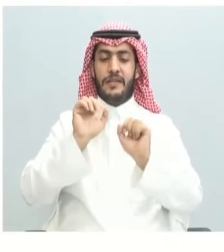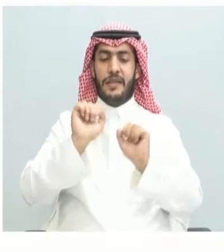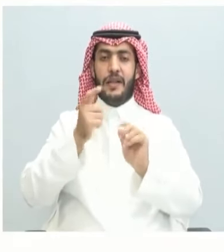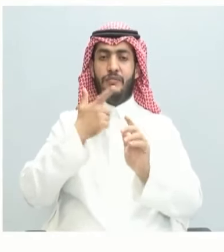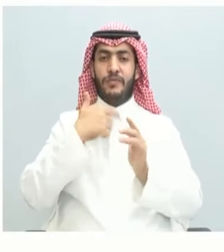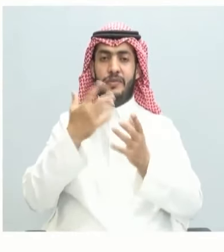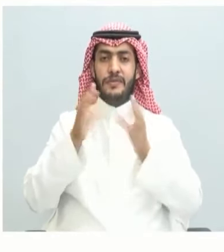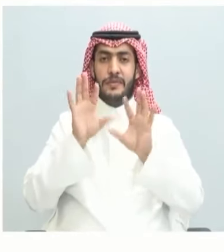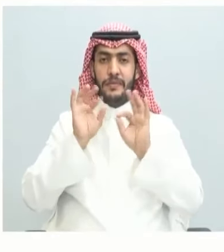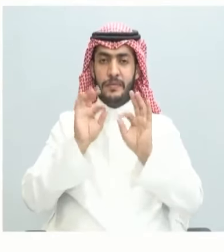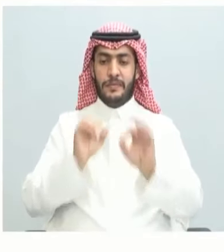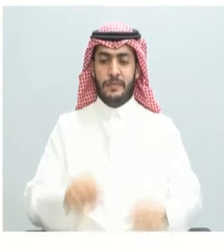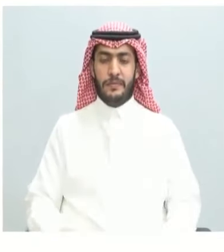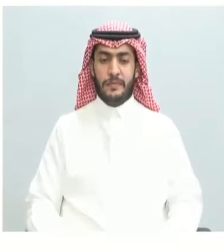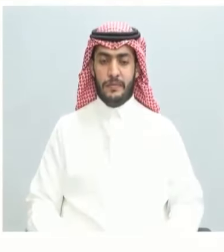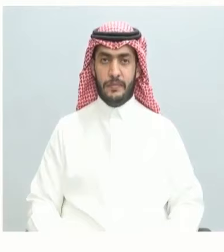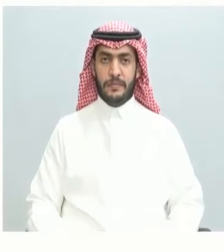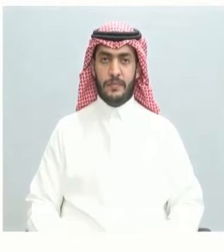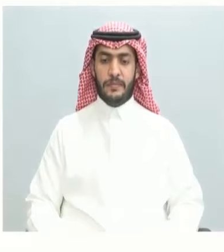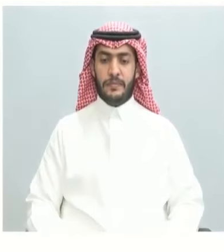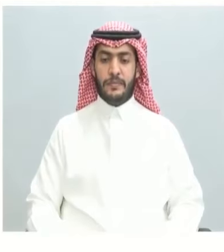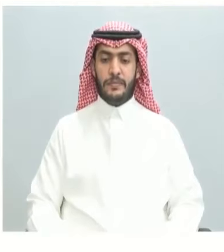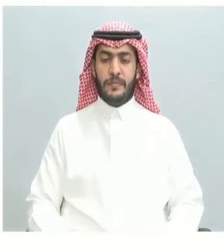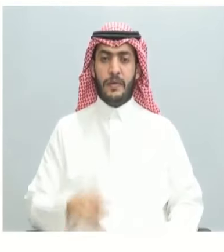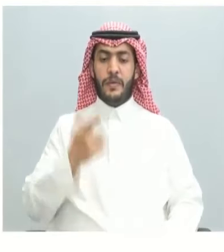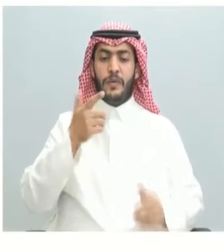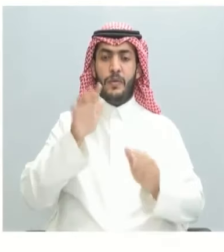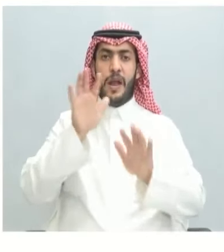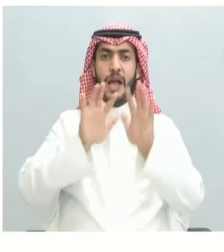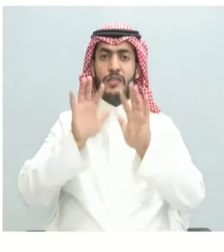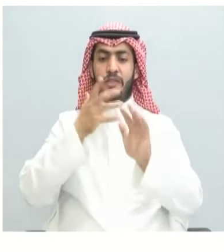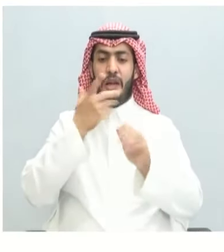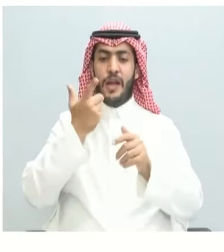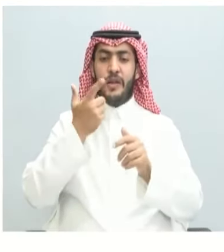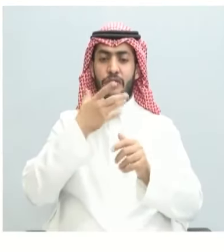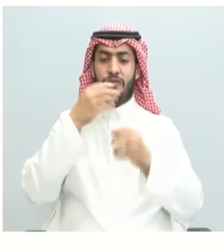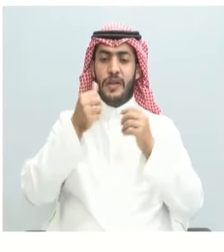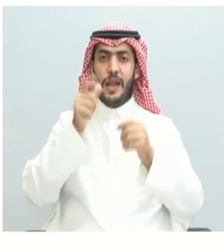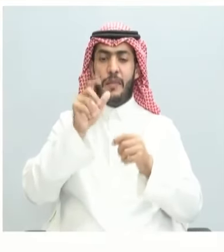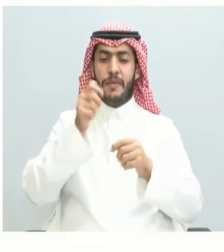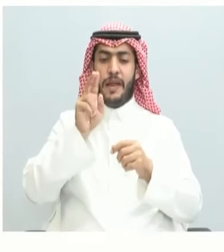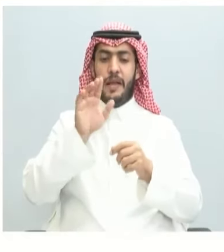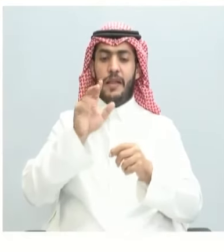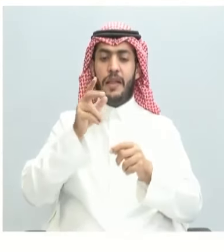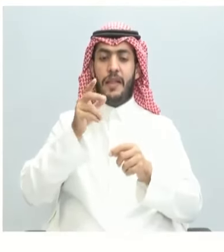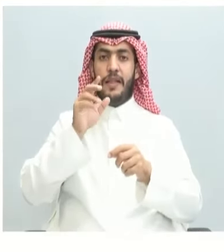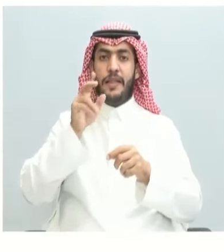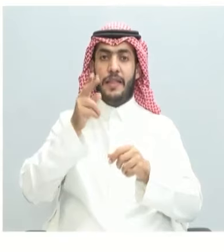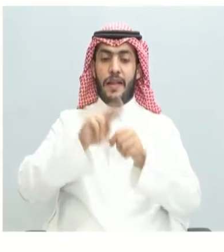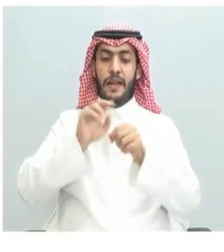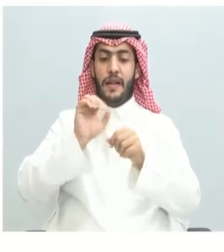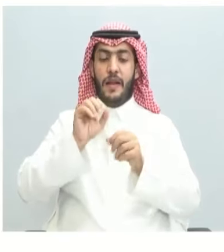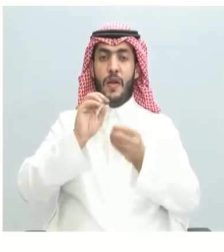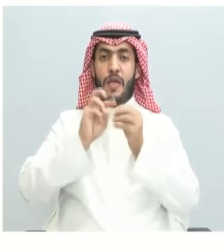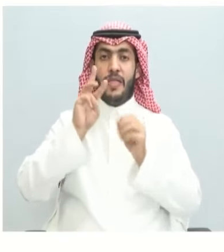حسب احتياجنا فاذا ما هي اشكال لبنات التكرار التي رايناها الثلاثه لبنات